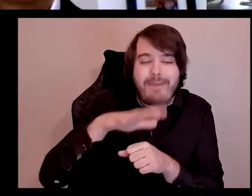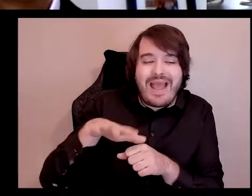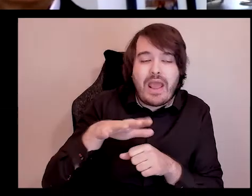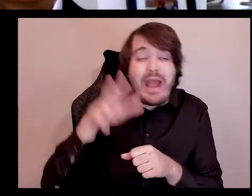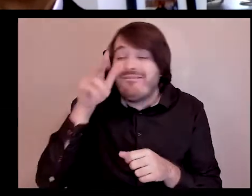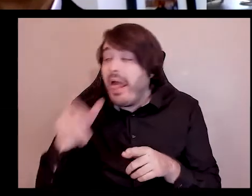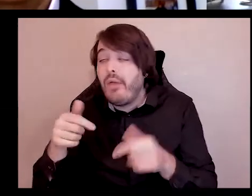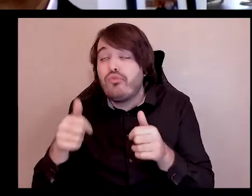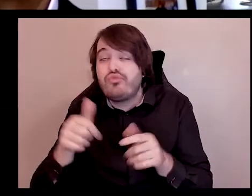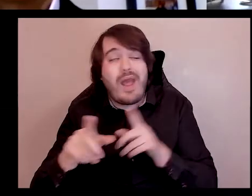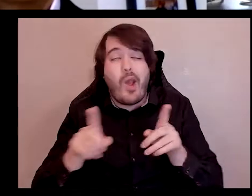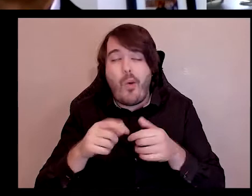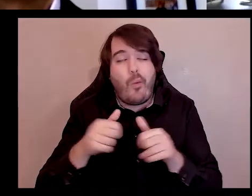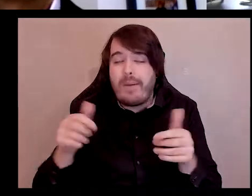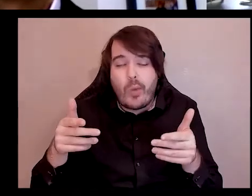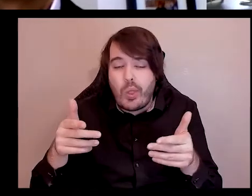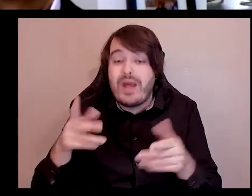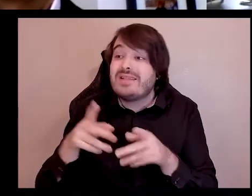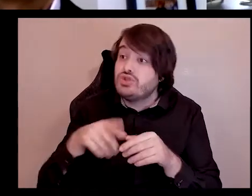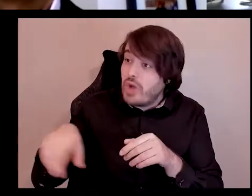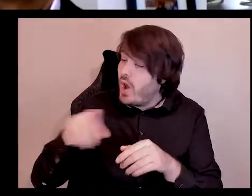Québec, peu importe que ce soit à Laval ou ailleurs.